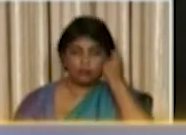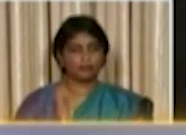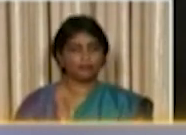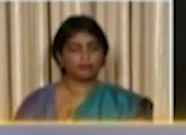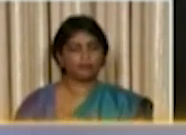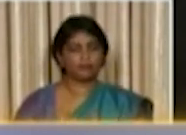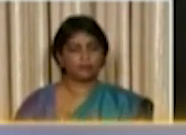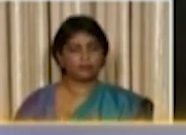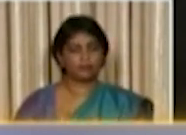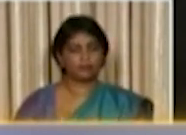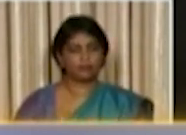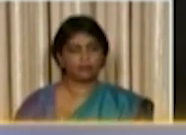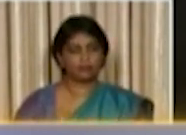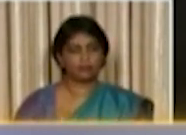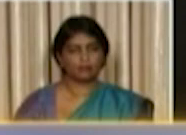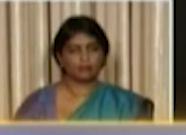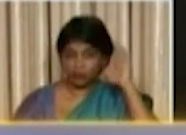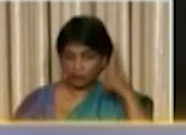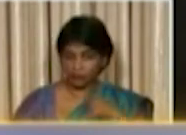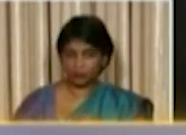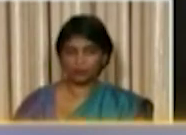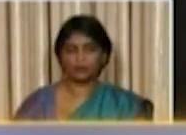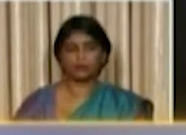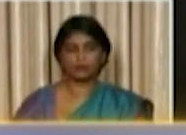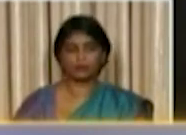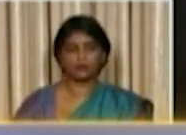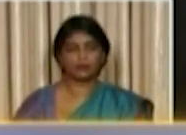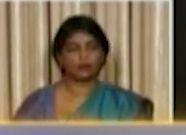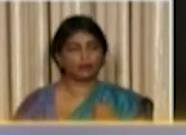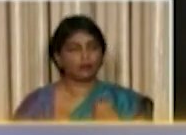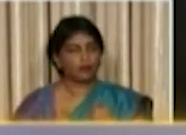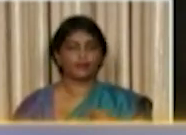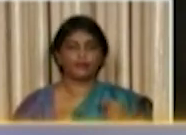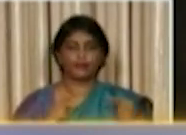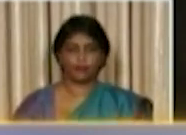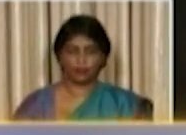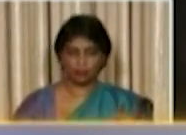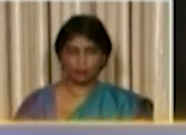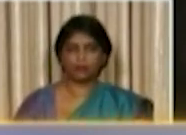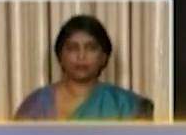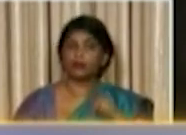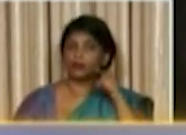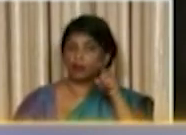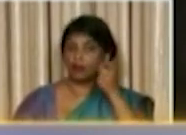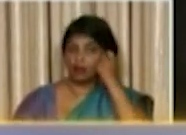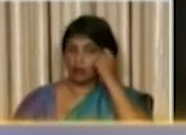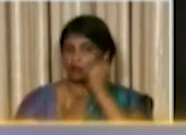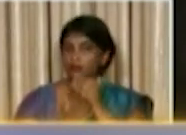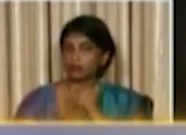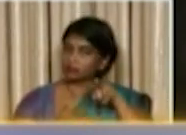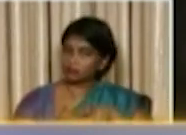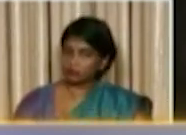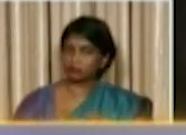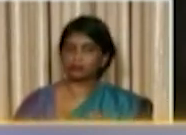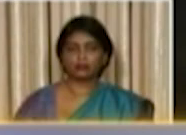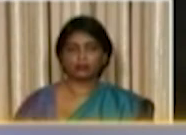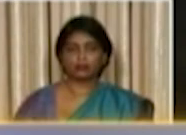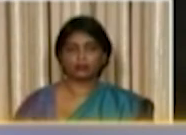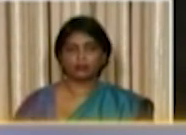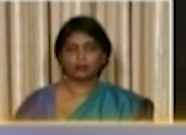කළා තිබෙනවා. අපි අදහස් කරනවා විශේෂයෙන්ම ප්‍රගතිශීලී විපක්ෂයක් හැටියට ඔබතුමාගේ යෝජනා පරිශීලනය කරලා